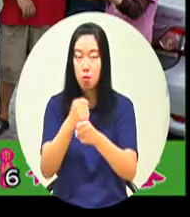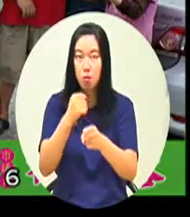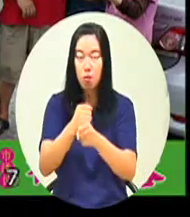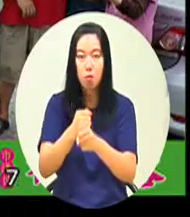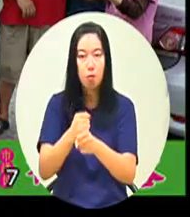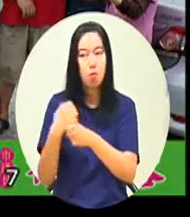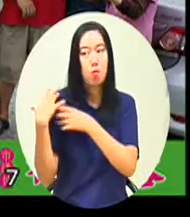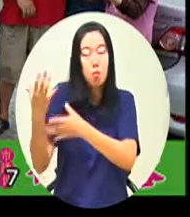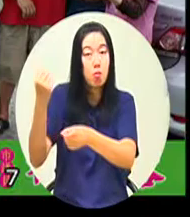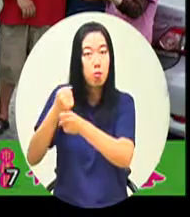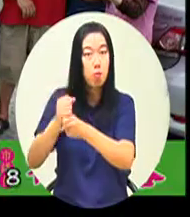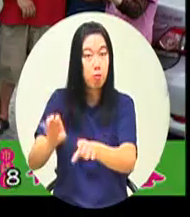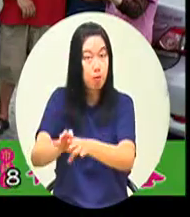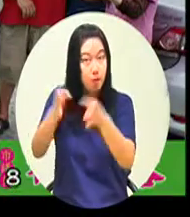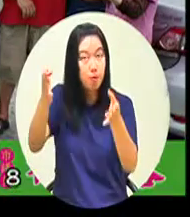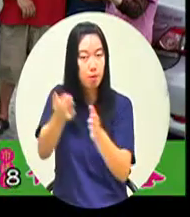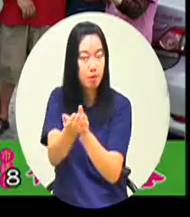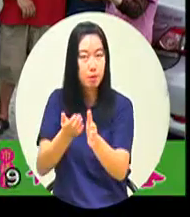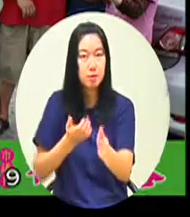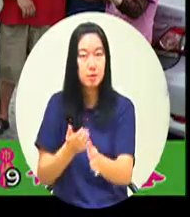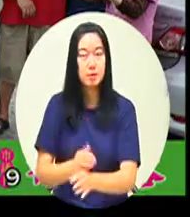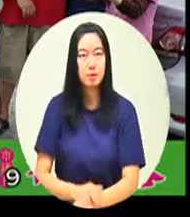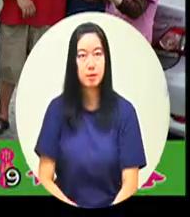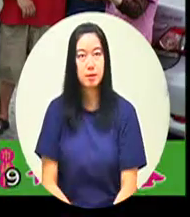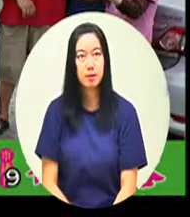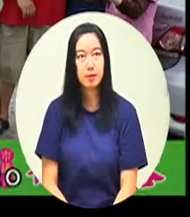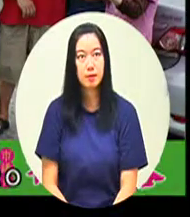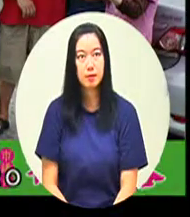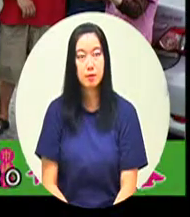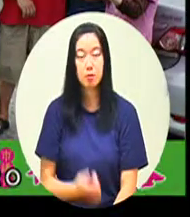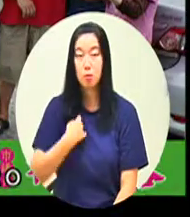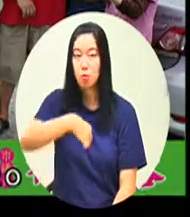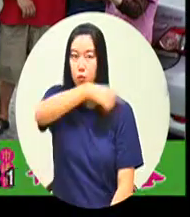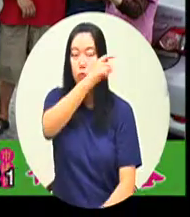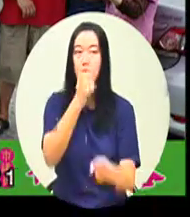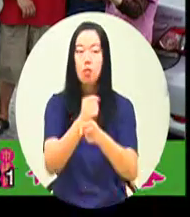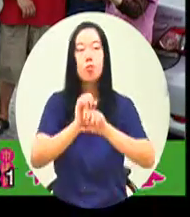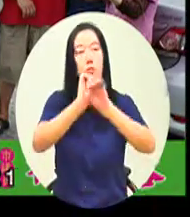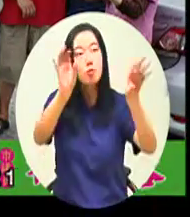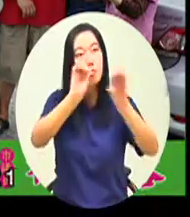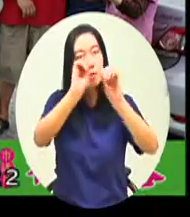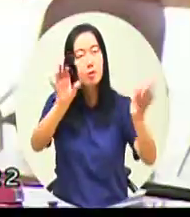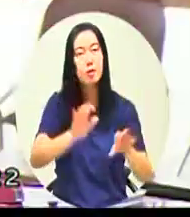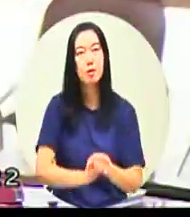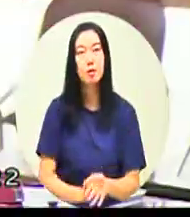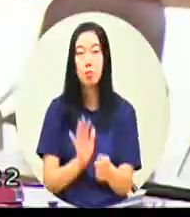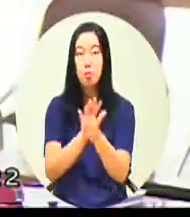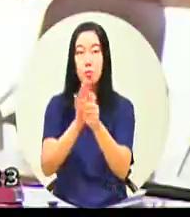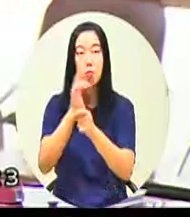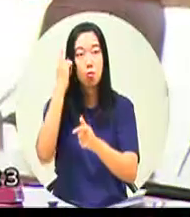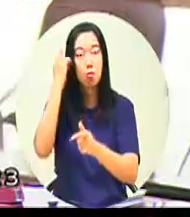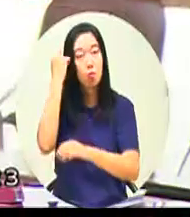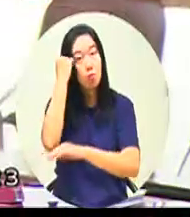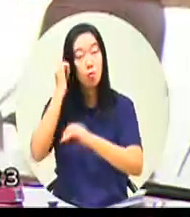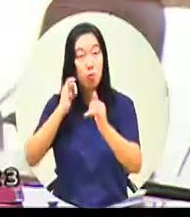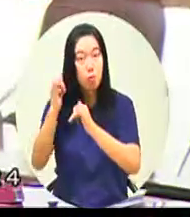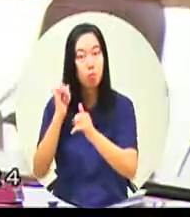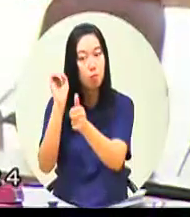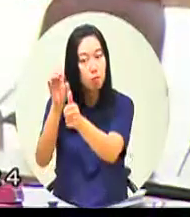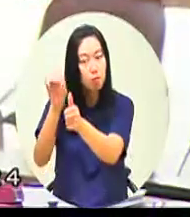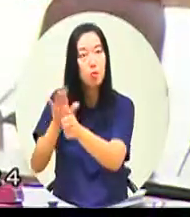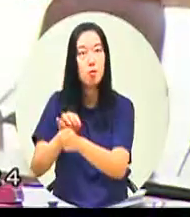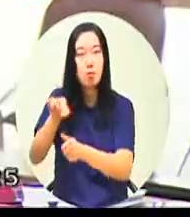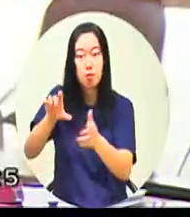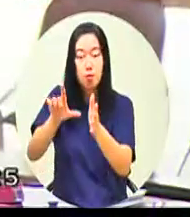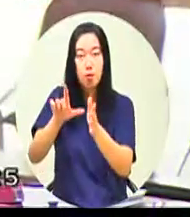包了后要时间进前哦，啊，我们有去做宣导嘛哈，就让我们的居民有可能在迄时